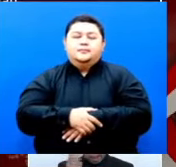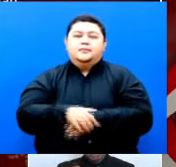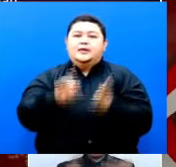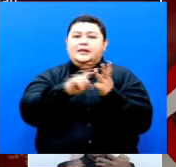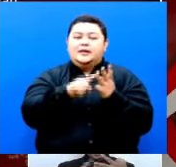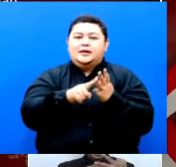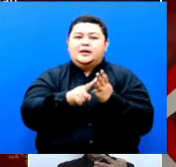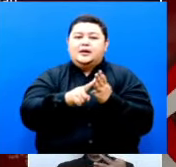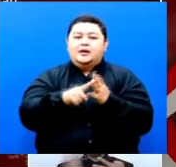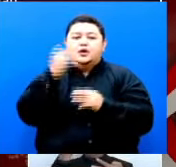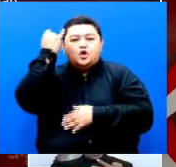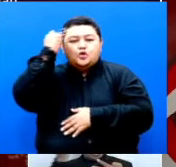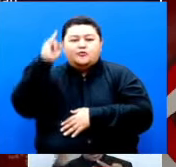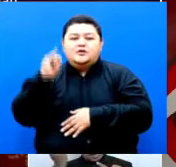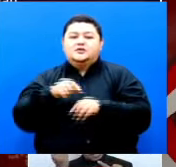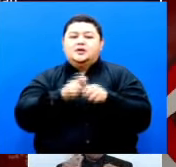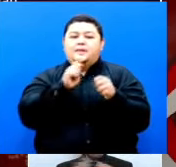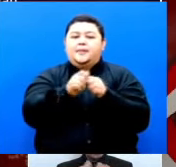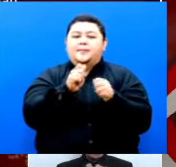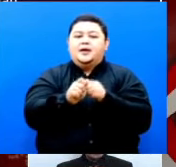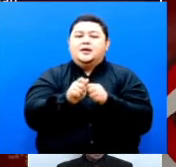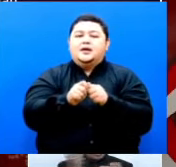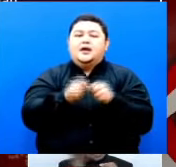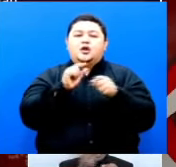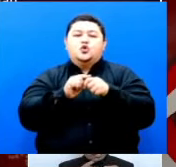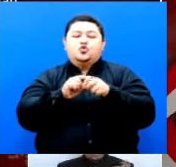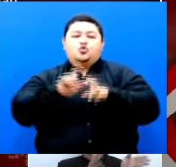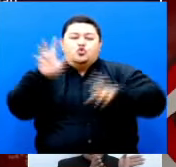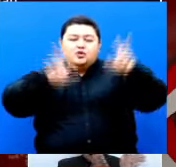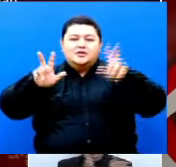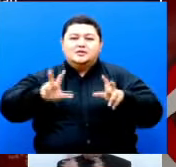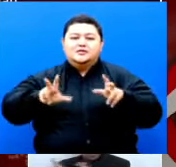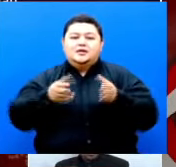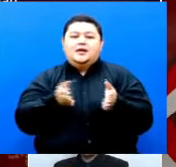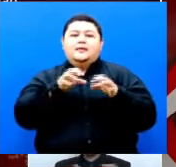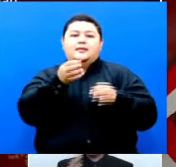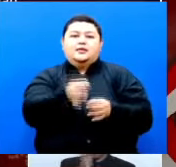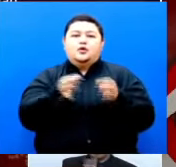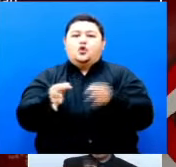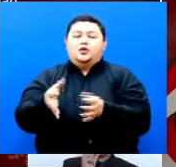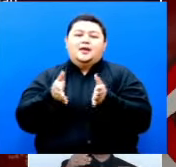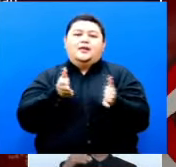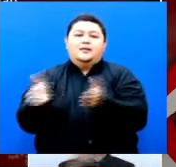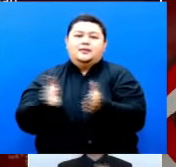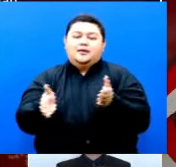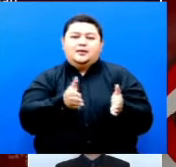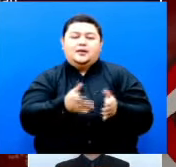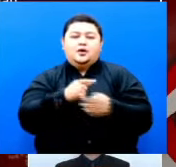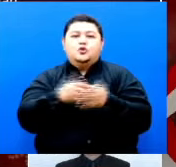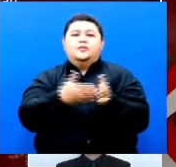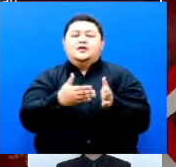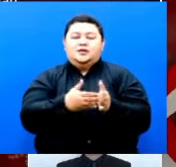Yangketigaadalahpeningkataninovatifpada desainperkotaanuntukmengatasikemacetanlalulintas melalui